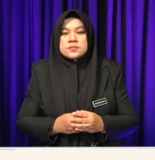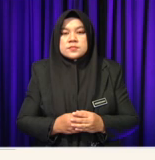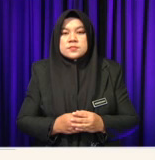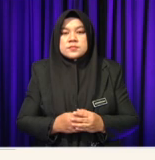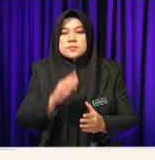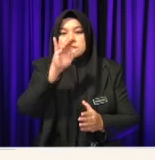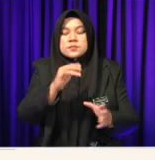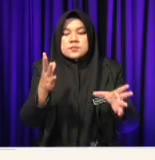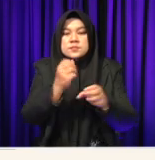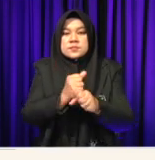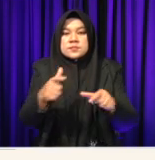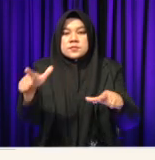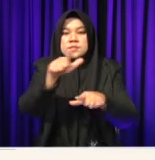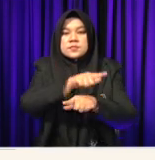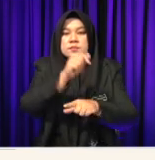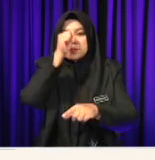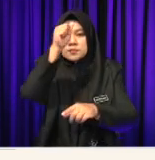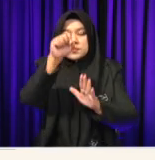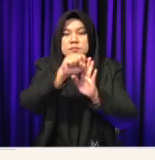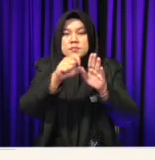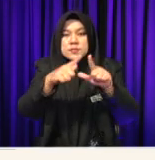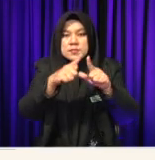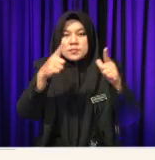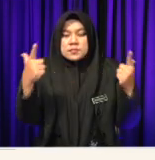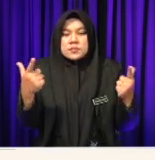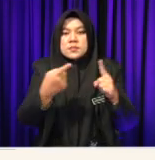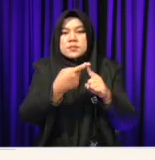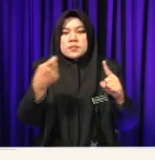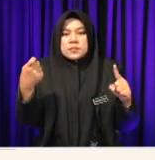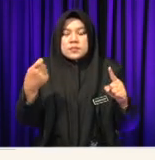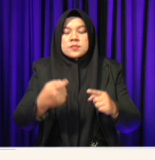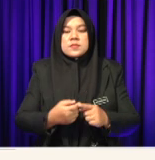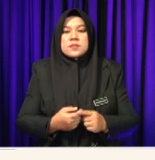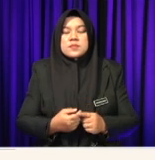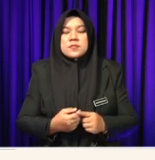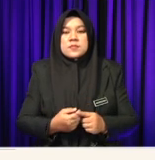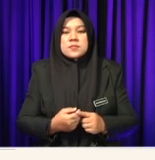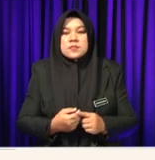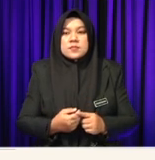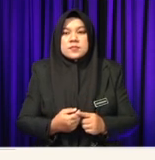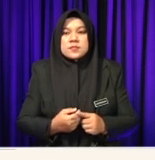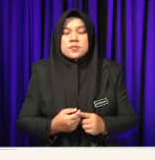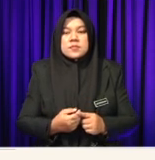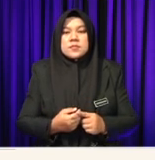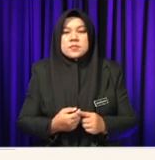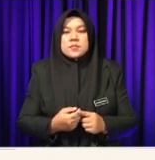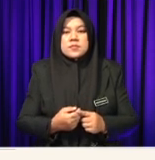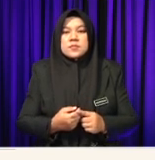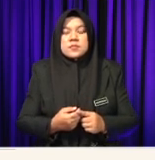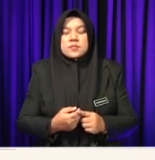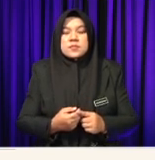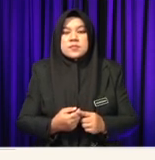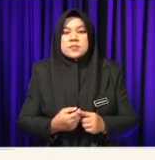okey yang mendapat naungan Allah selain daripada tengok selain daripada kena tengok betul-betul seseorang yang